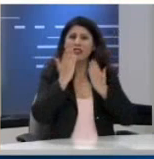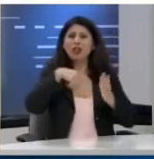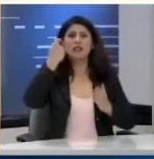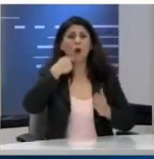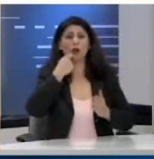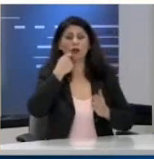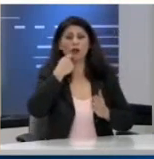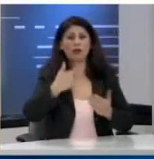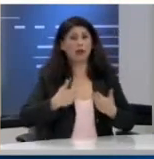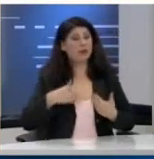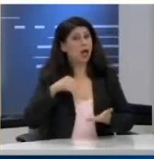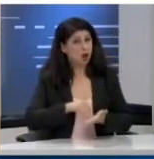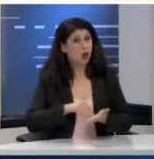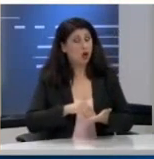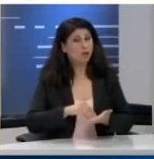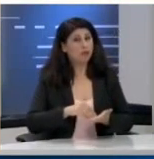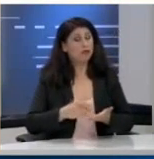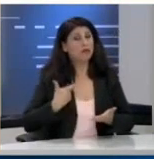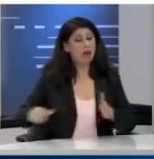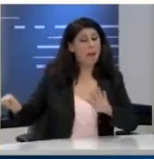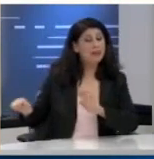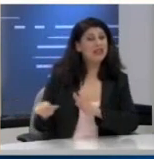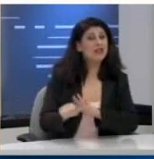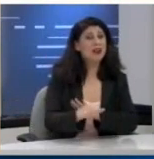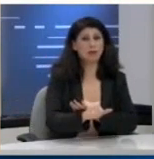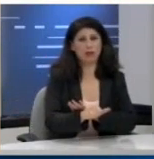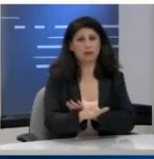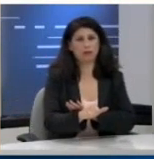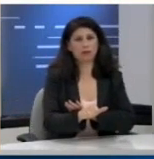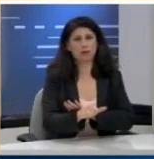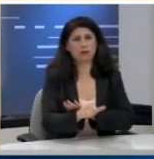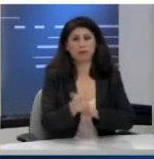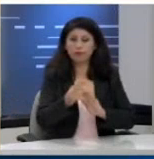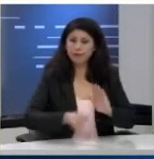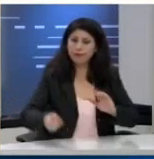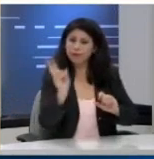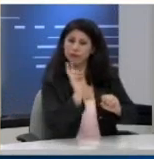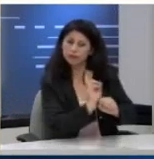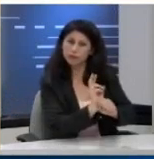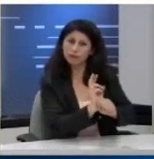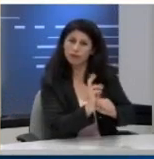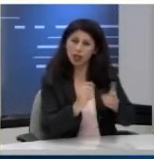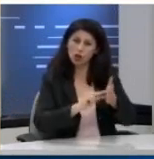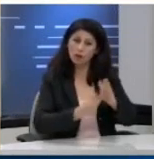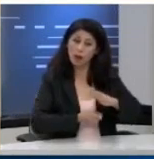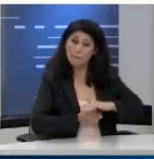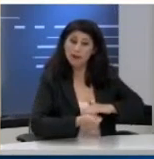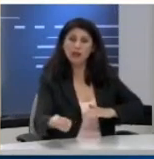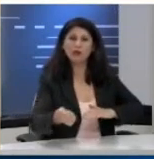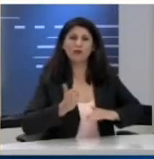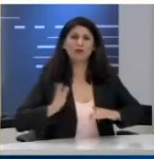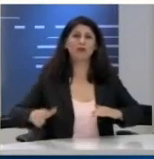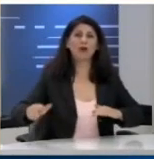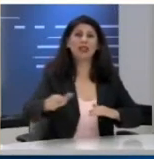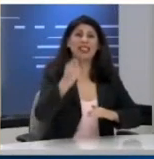τους. Εμείς επίσης ήμασταν αυτοί οι οποίοι επιστρέψαμε την υπεραπόδοση της οικονομίας στους συμπολίτες μας για